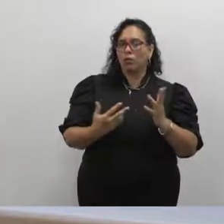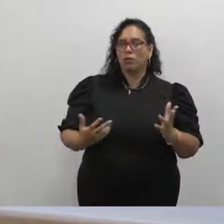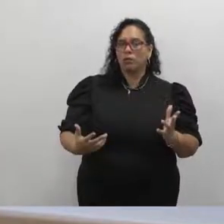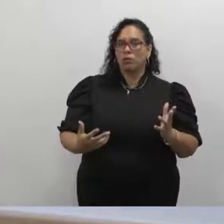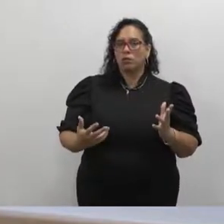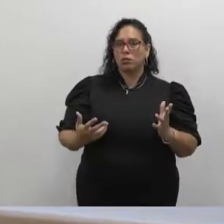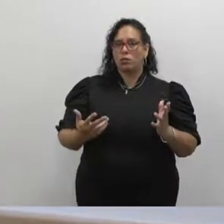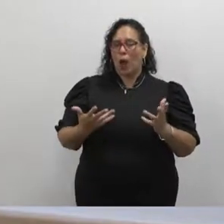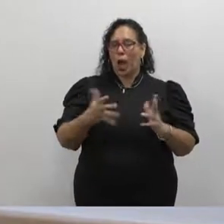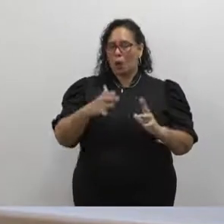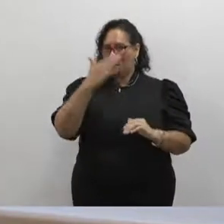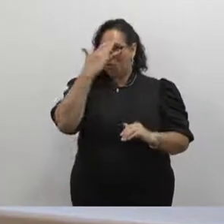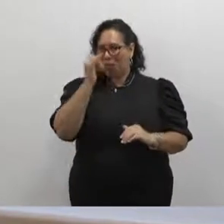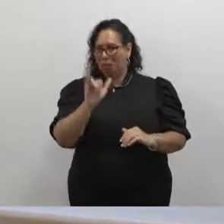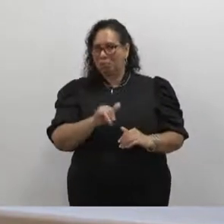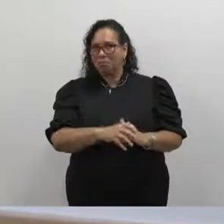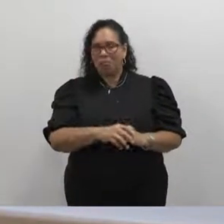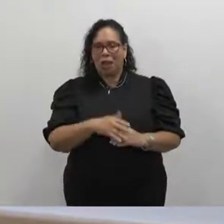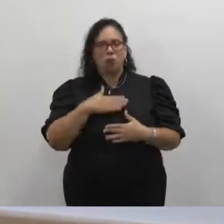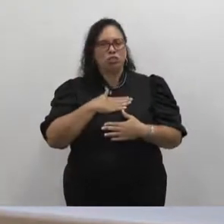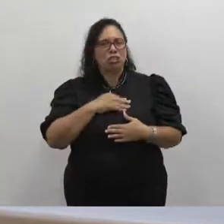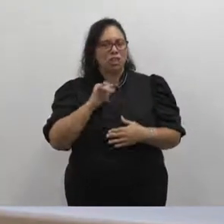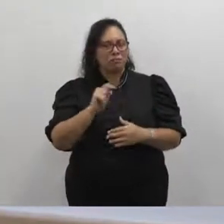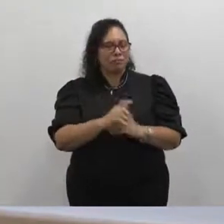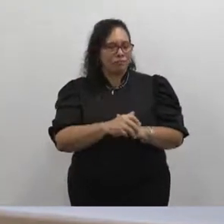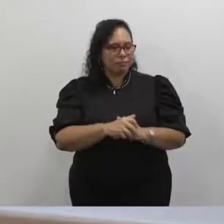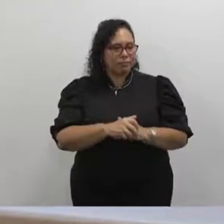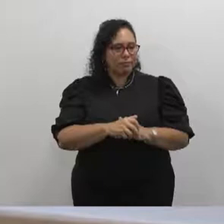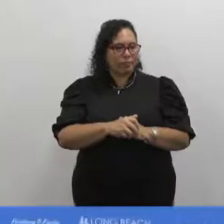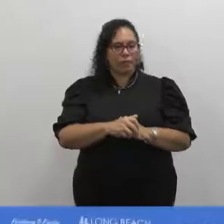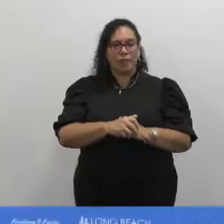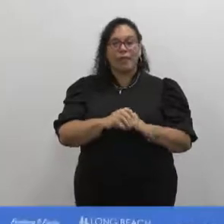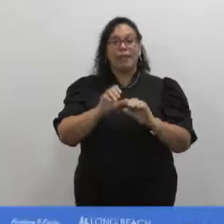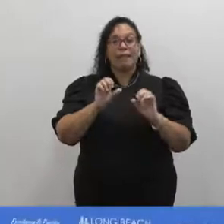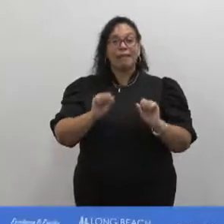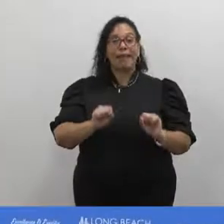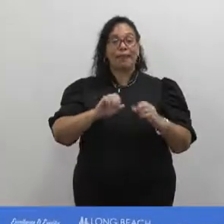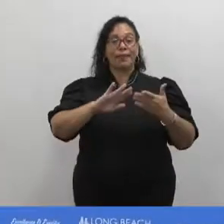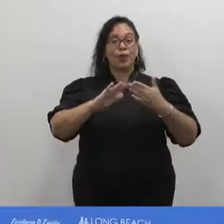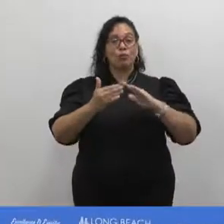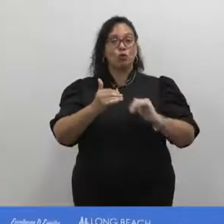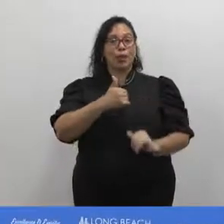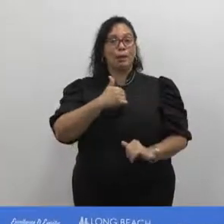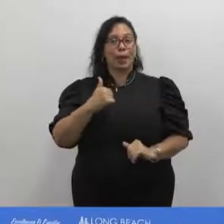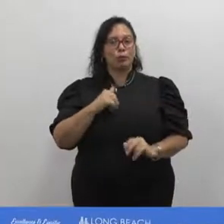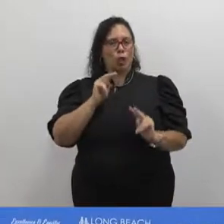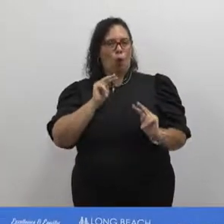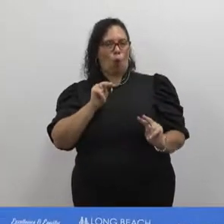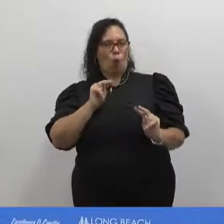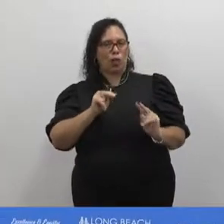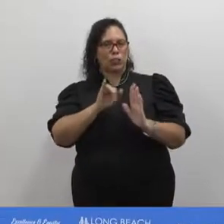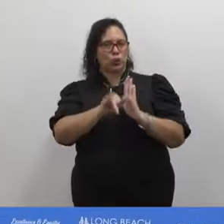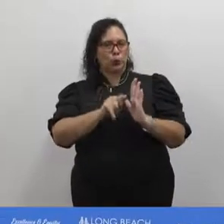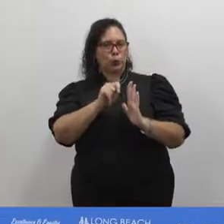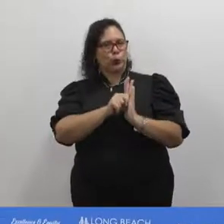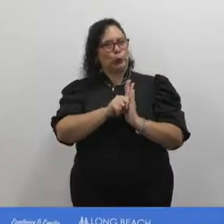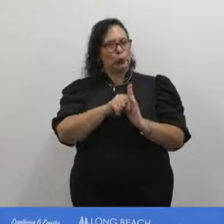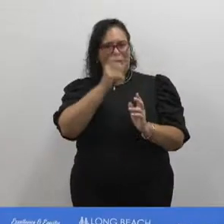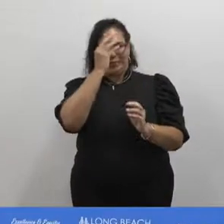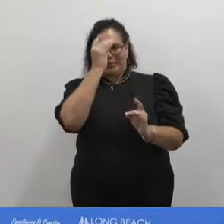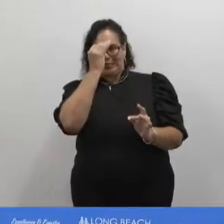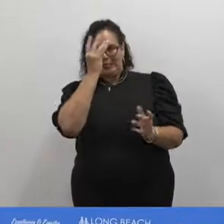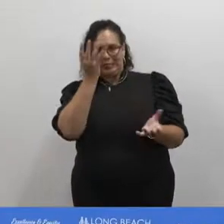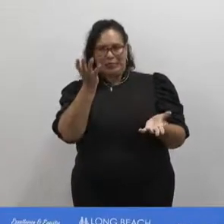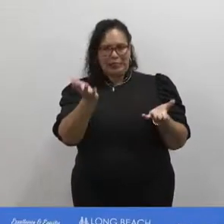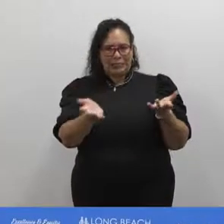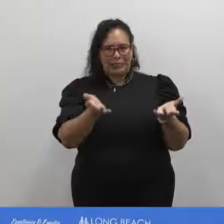khăn khi mà chọn thơ anh mình chọn bạn cho sân ạ chấm phố xâm xã cùng đẹp bàn snap